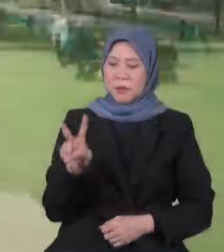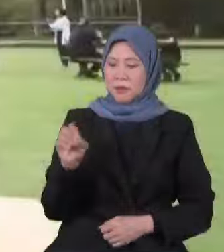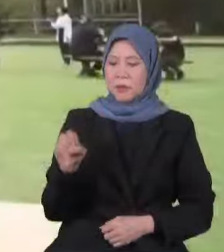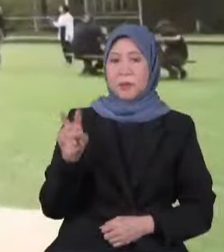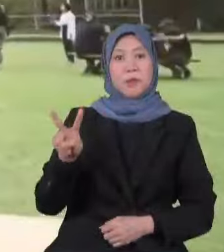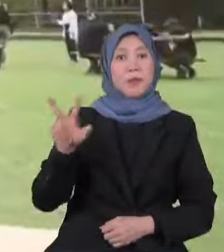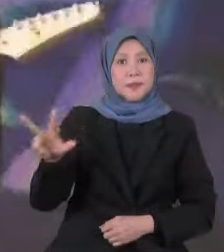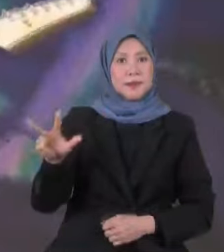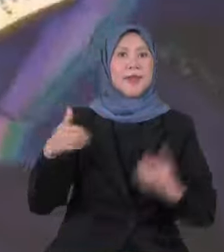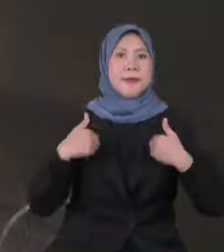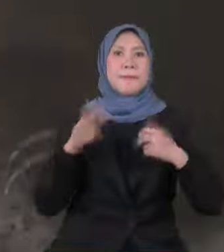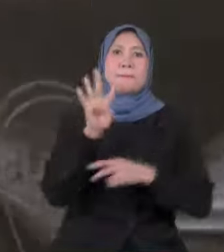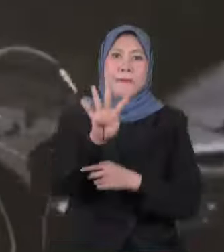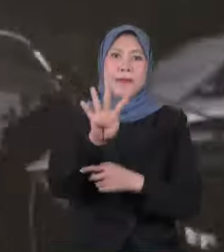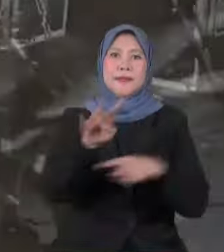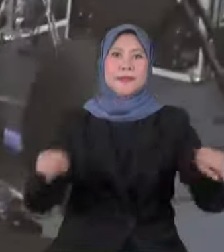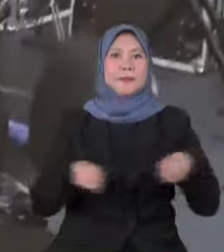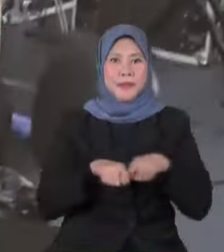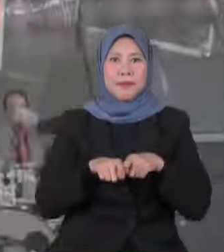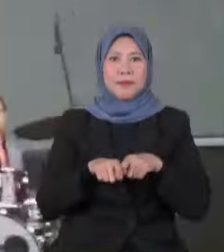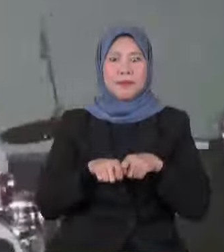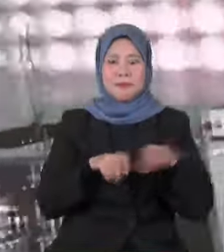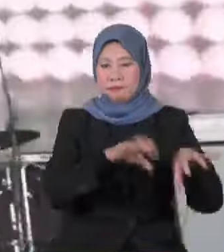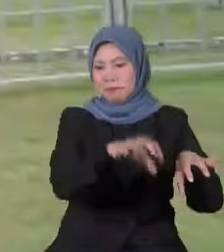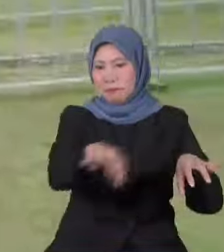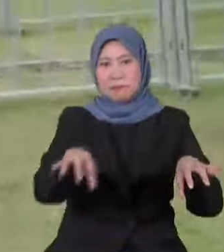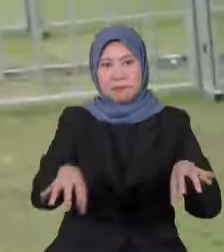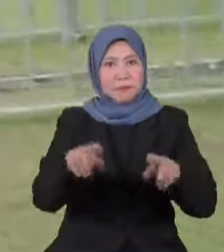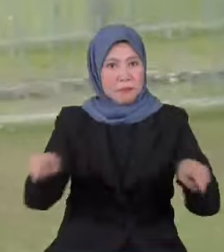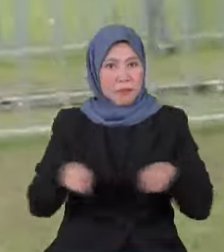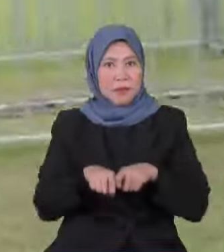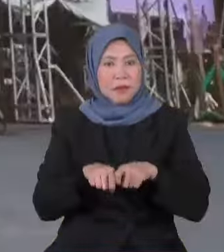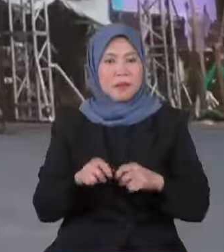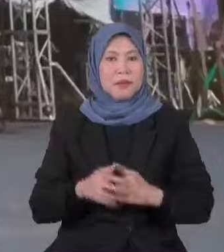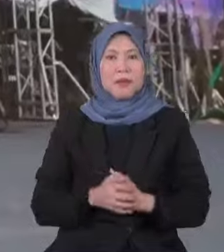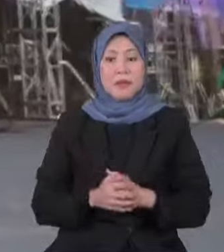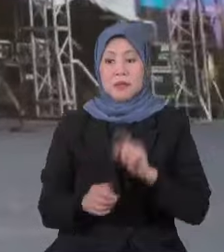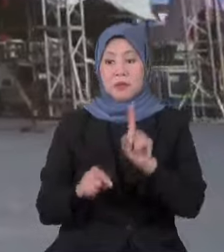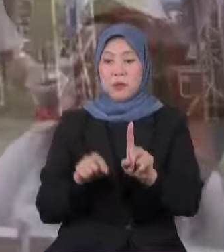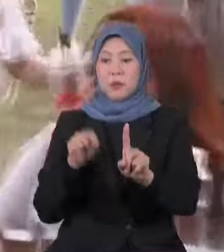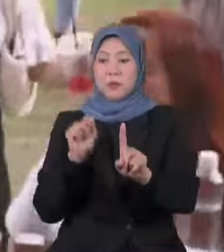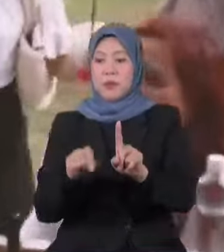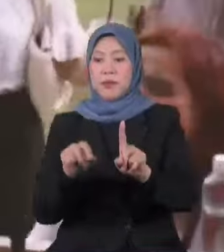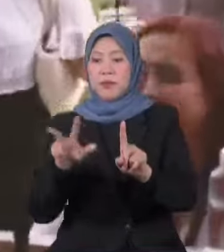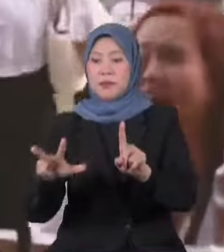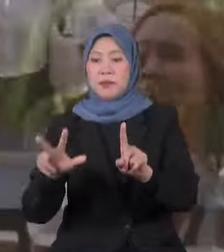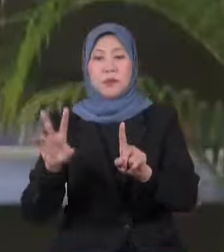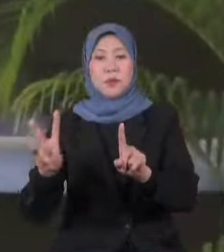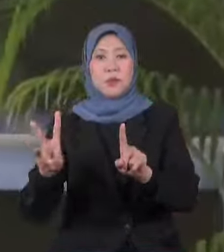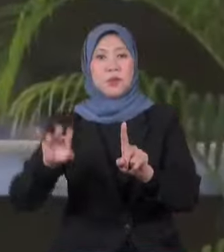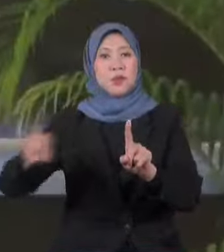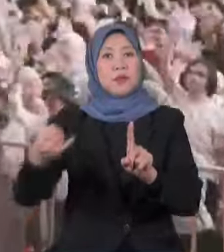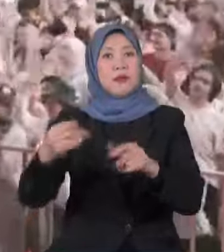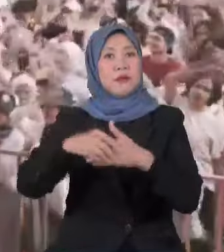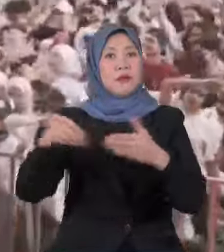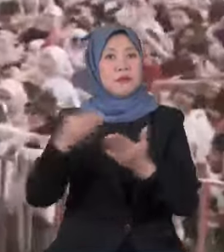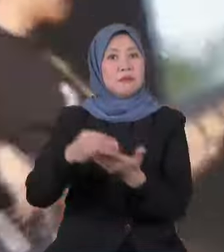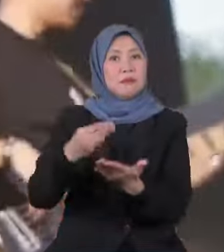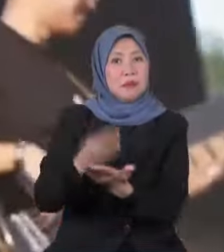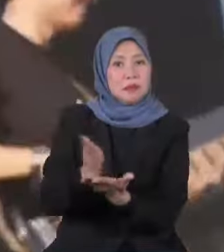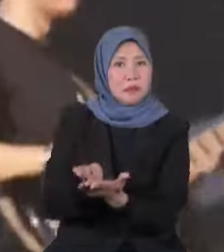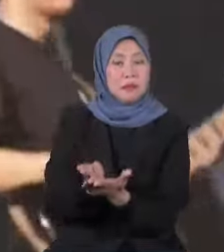kami buat 4 lokasi, 4 edisi. Dan hasil jualan adalah sebanyak 1.37 juta ringgit.